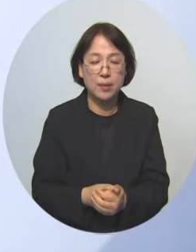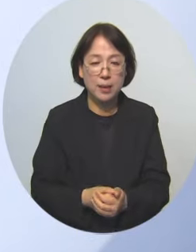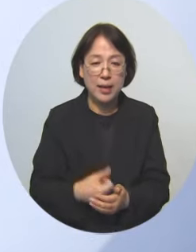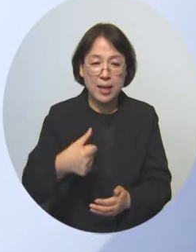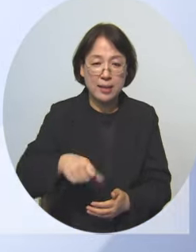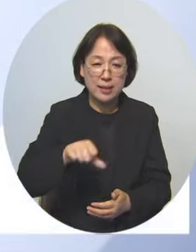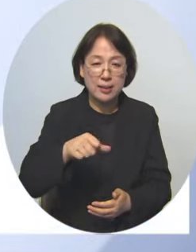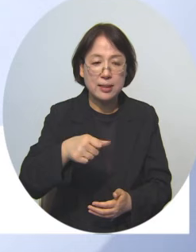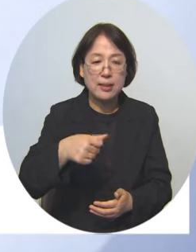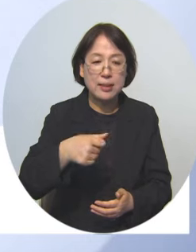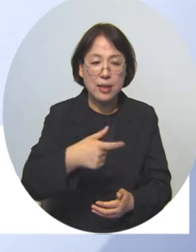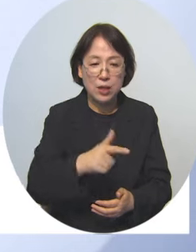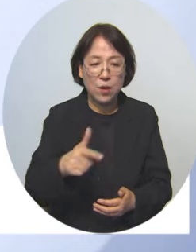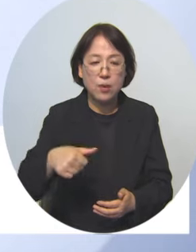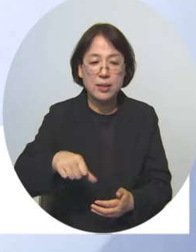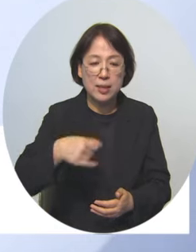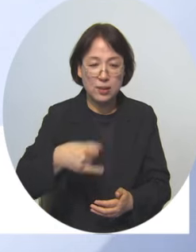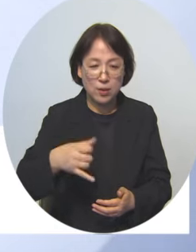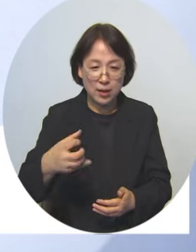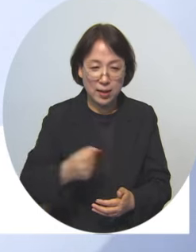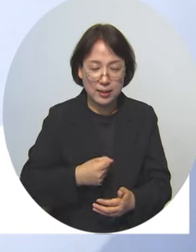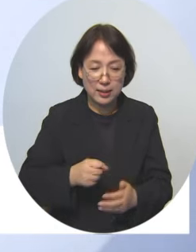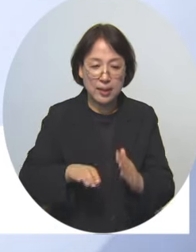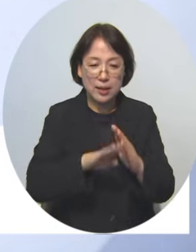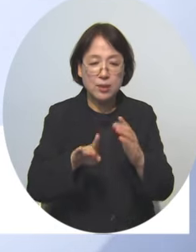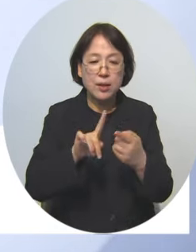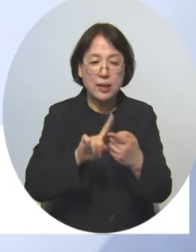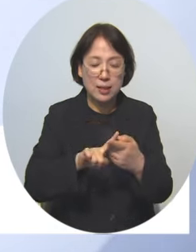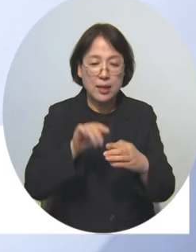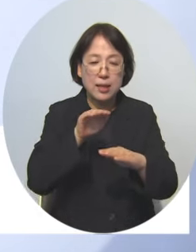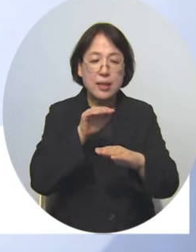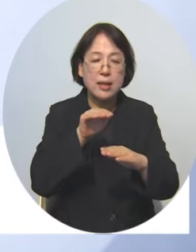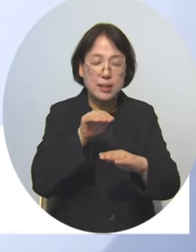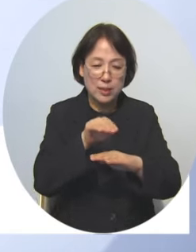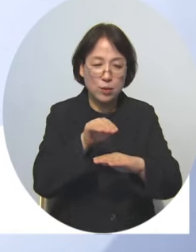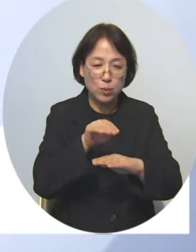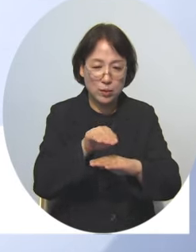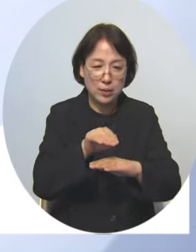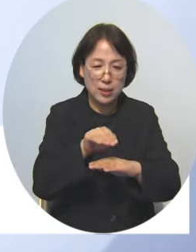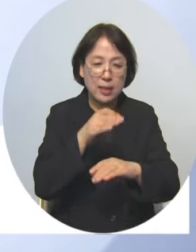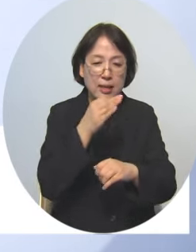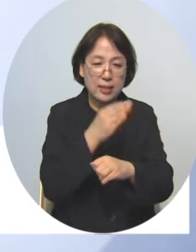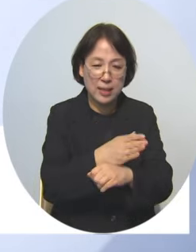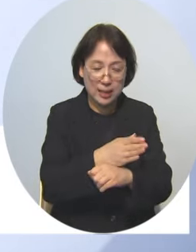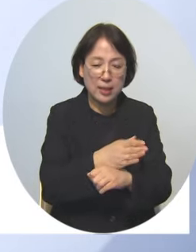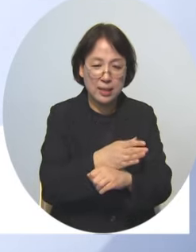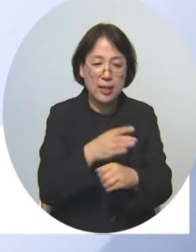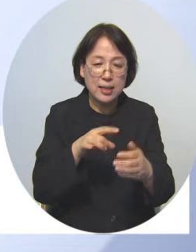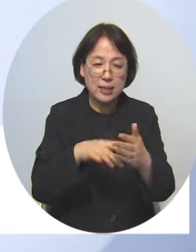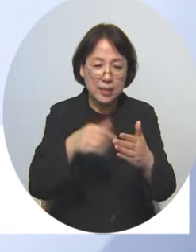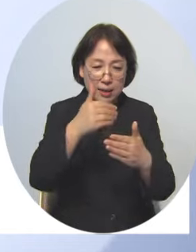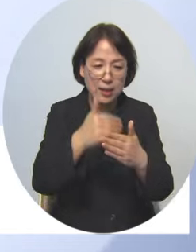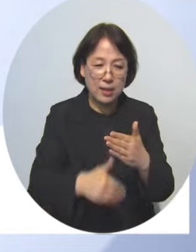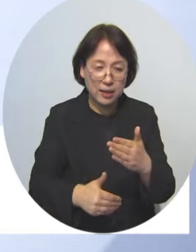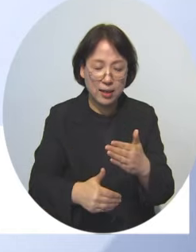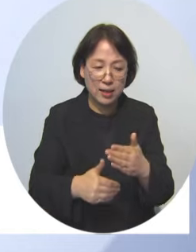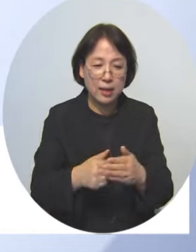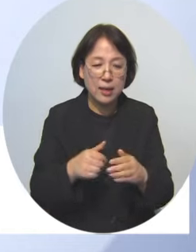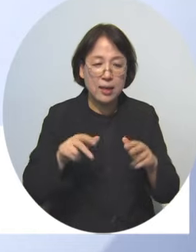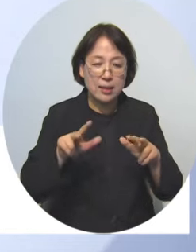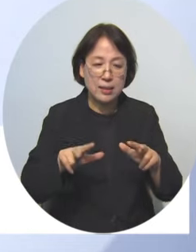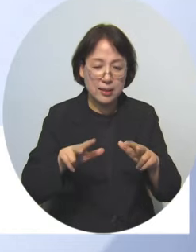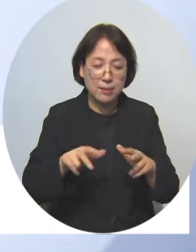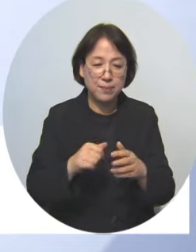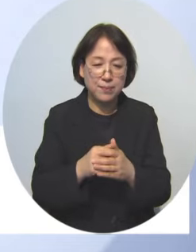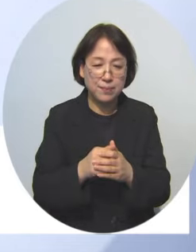다자녀 가정에 대해서는 자동차 취득세 감면 혜택 대상을 3자녀 이상에서 2자녀